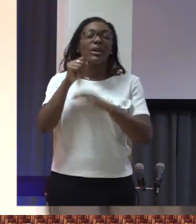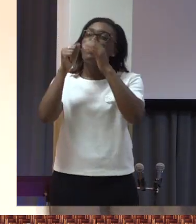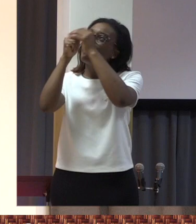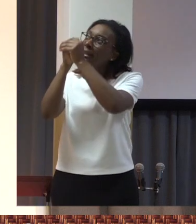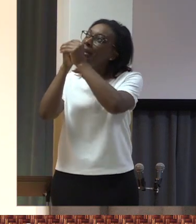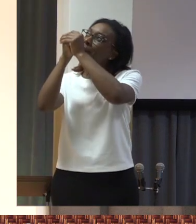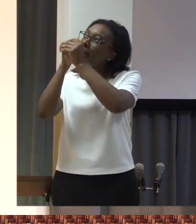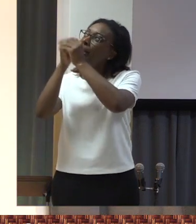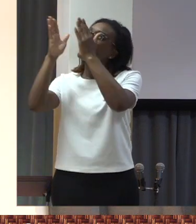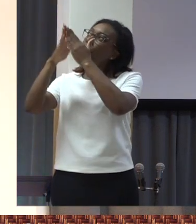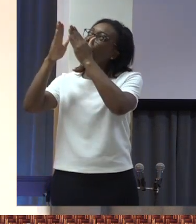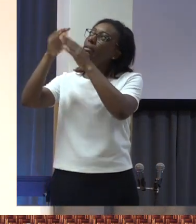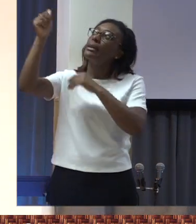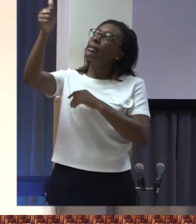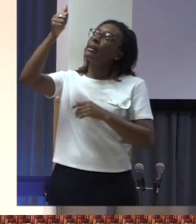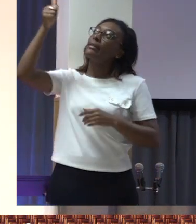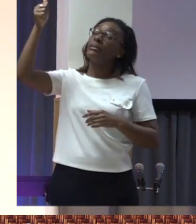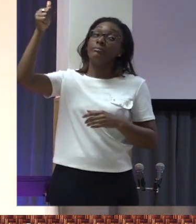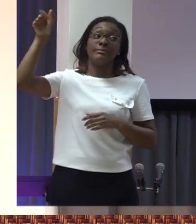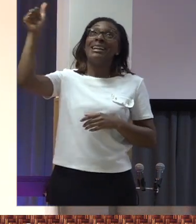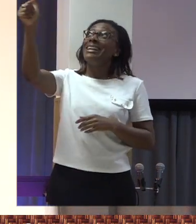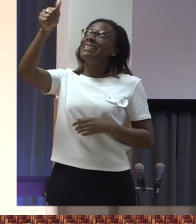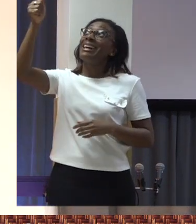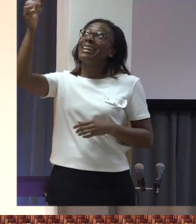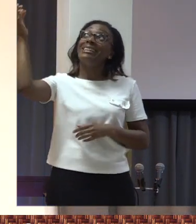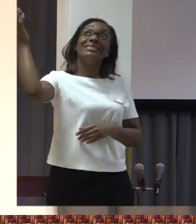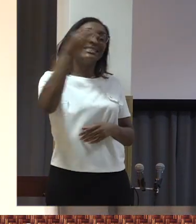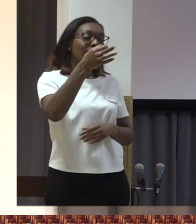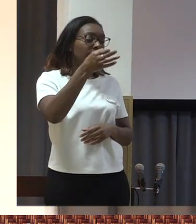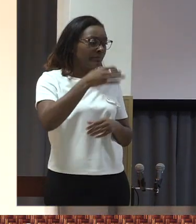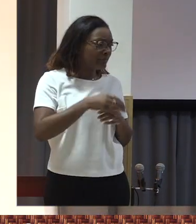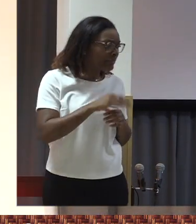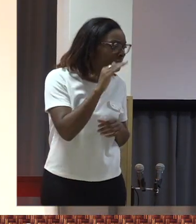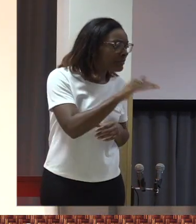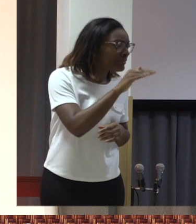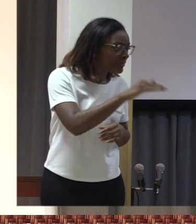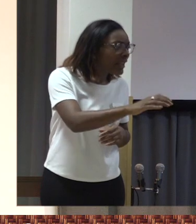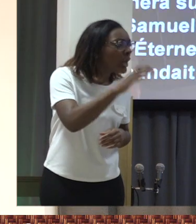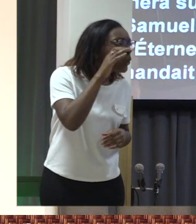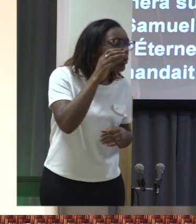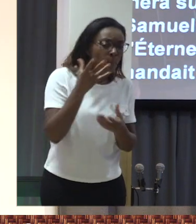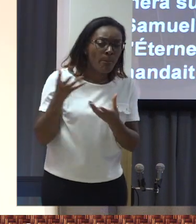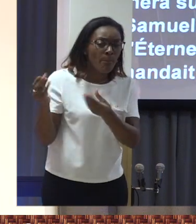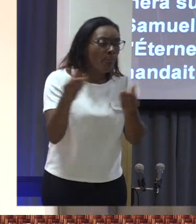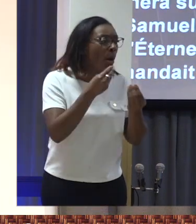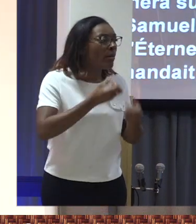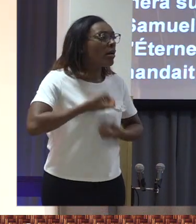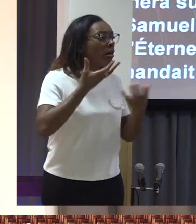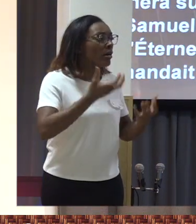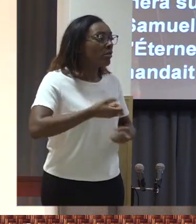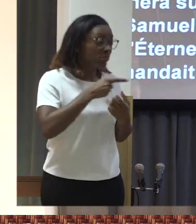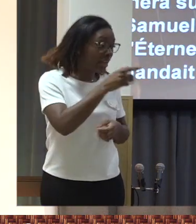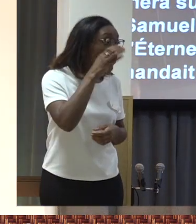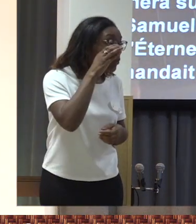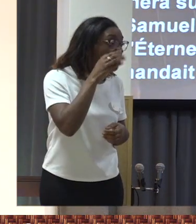l'Éternel. L'Éternel dit à Samuel « Écoute la voix du peuple dans tout ce qu'il te dira, car ce n'est pas toi